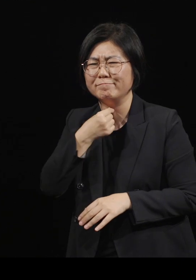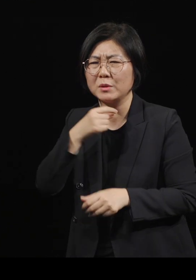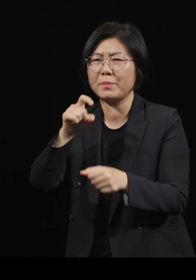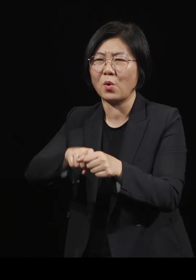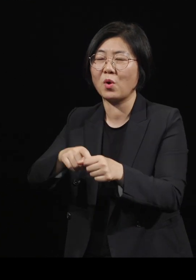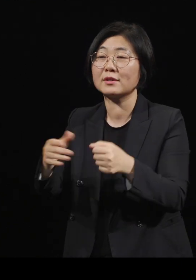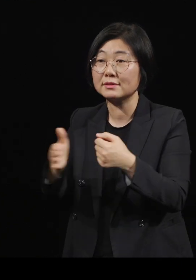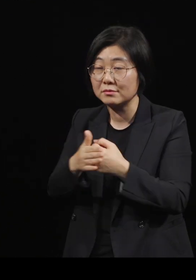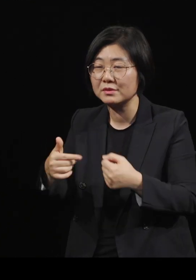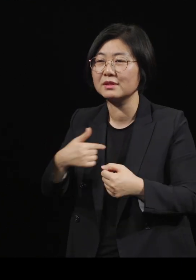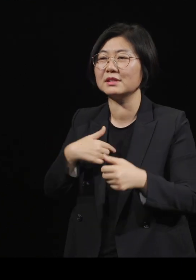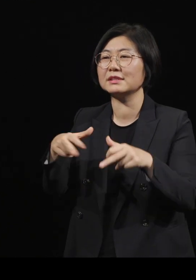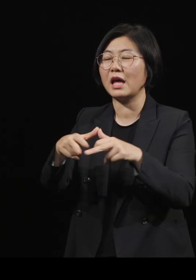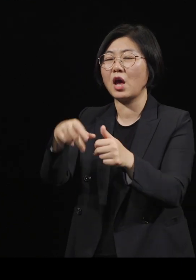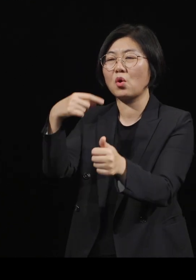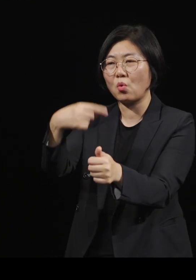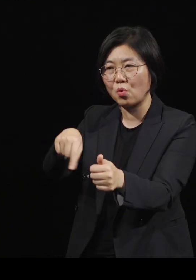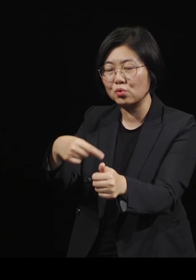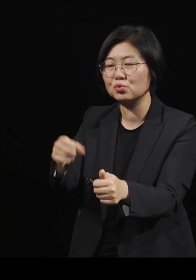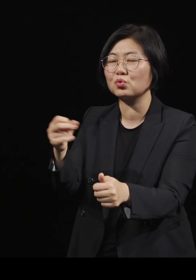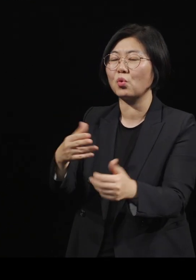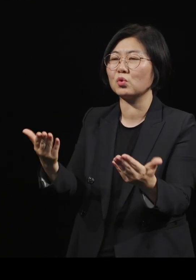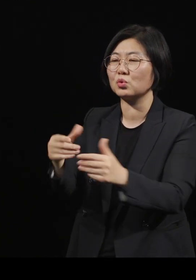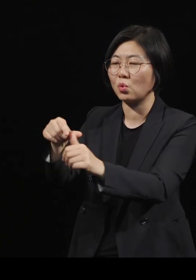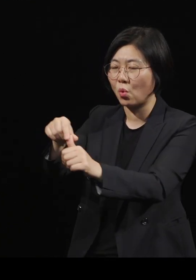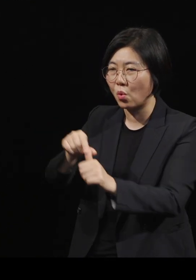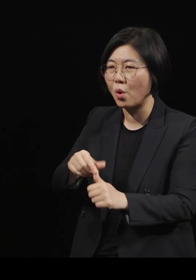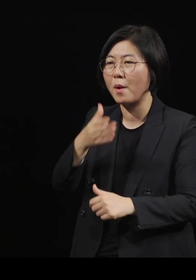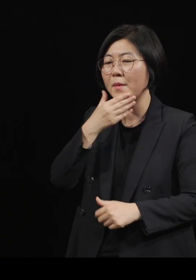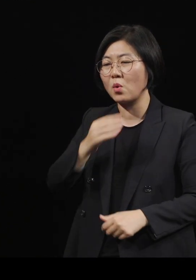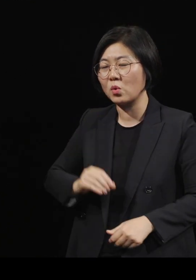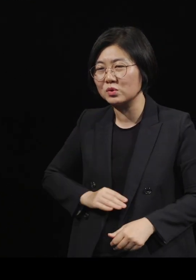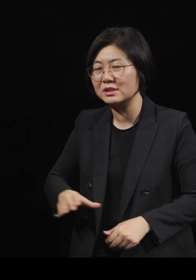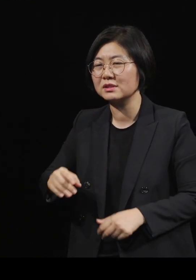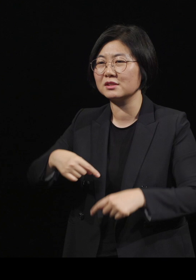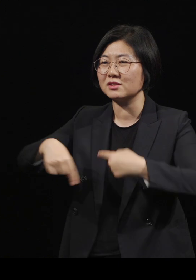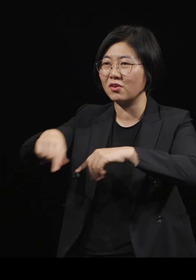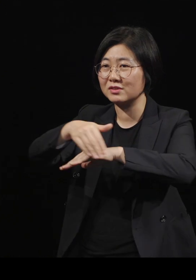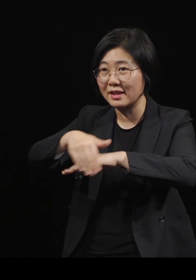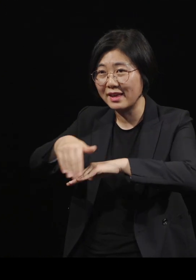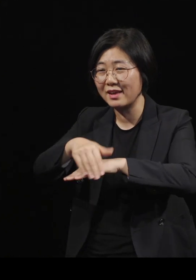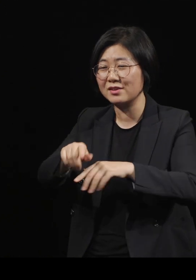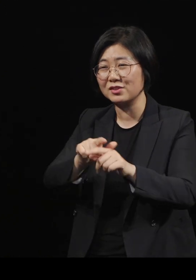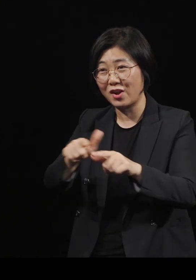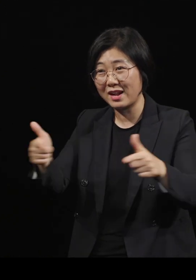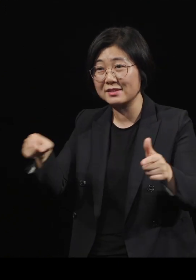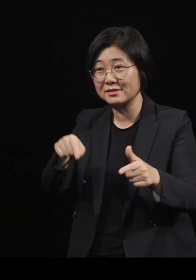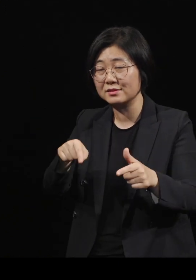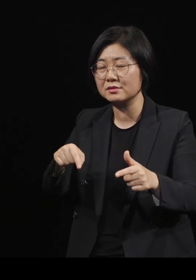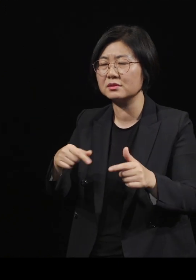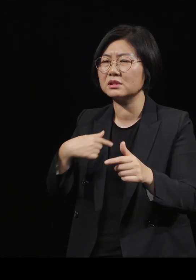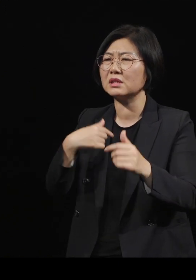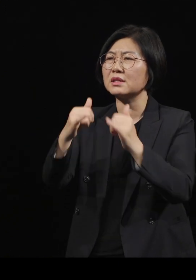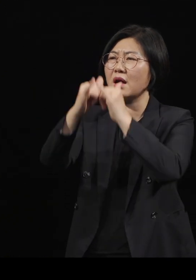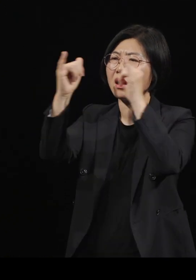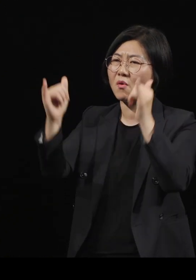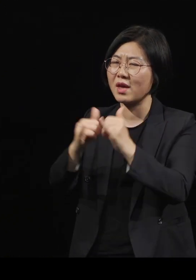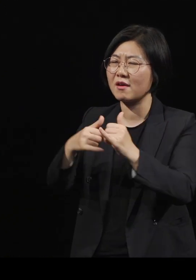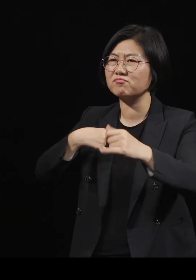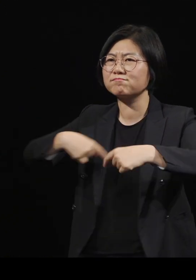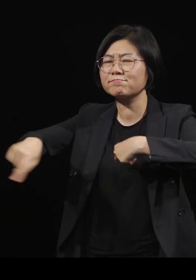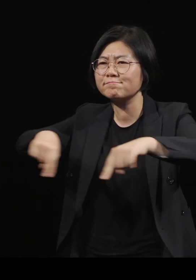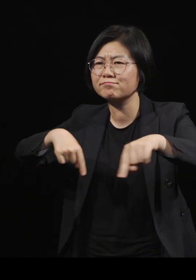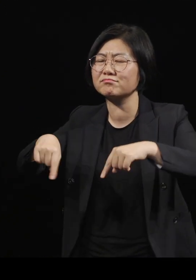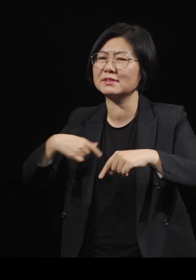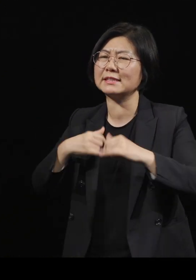싶어서 장애인의 교육, 고용, 복지 정책 이런 부분에 대해서 사회에 좀 기여하는